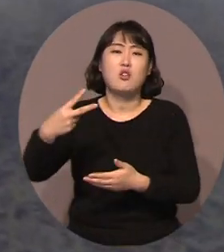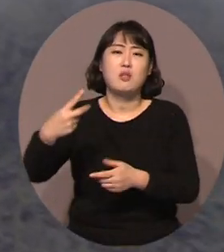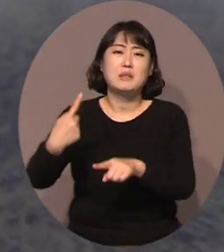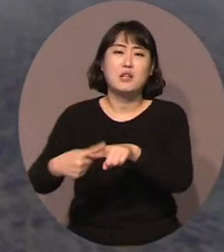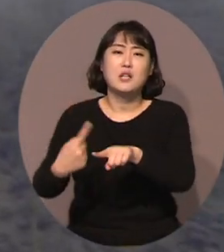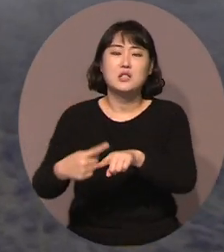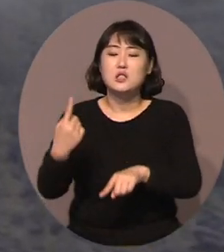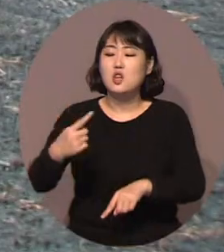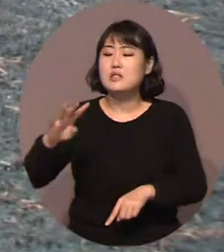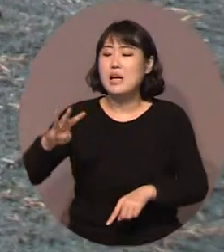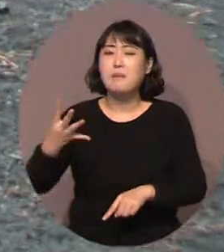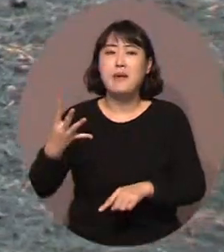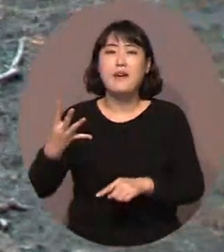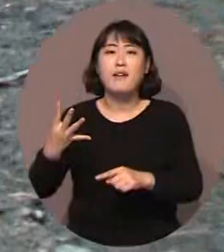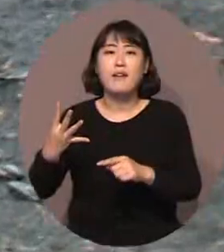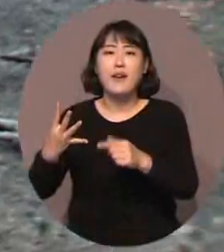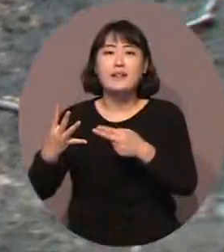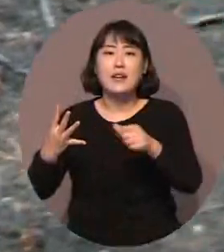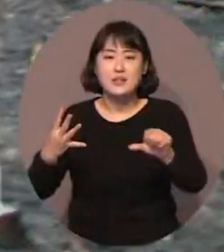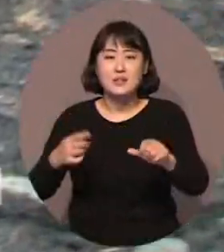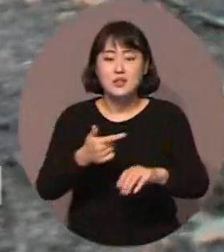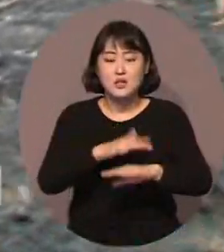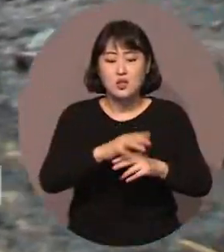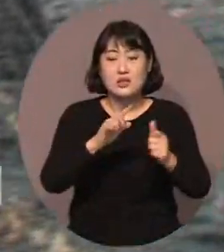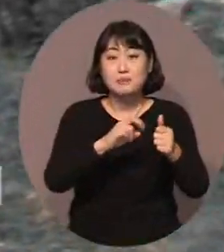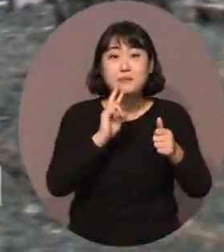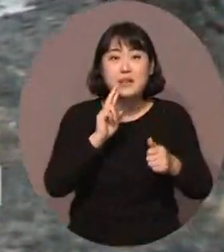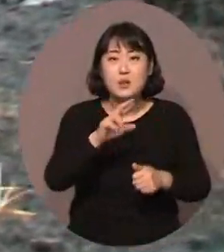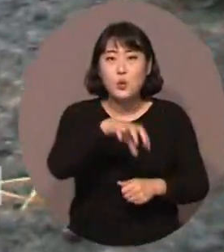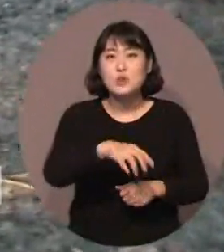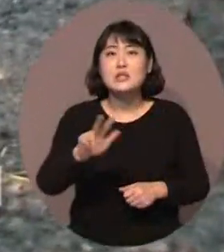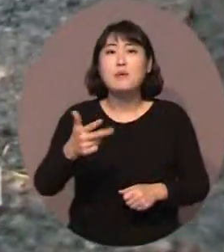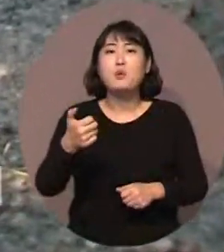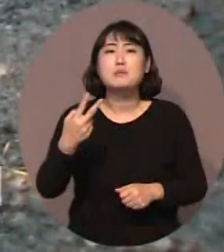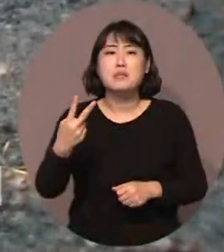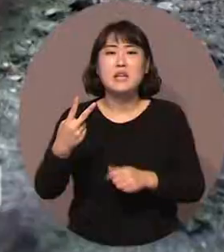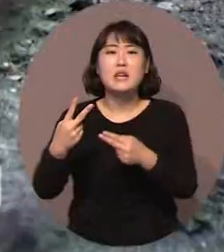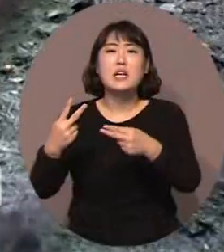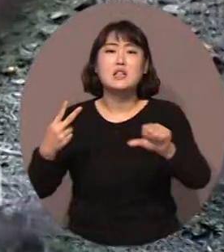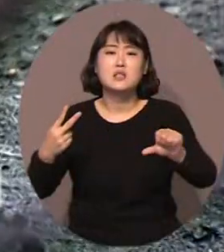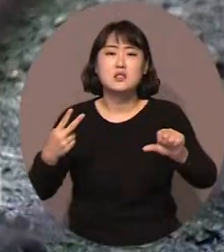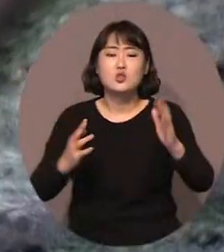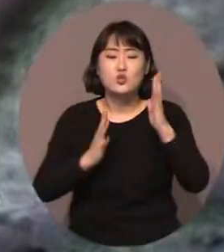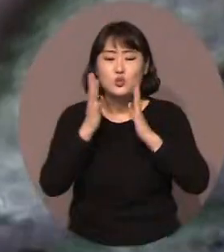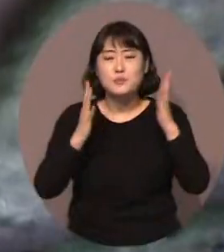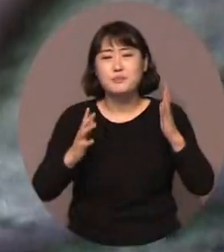면적인 1,400헥타르, 대전과 금산군에서 752헥타르에 달하는 숲이